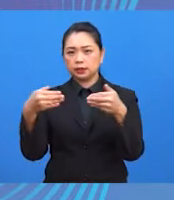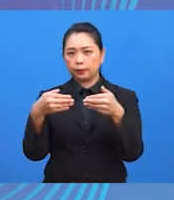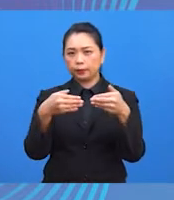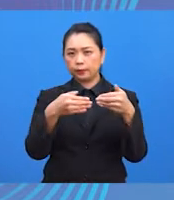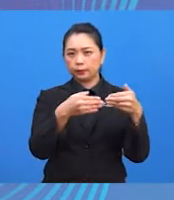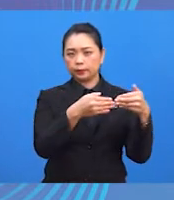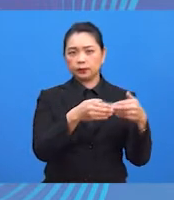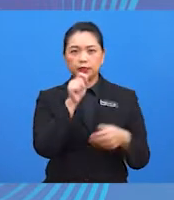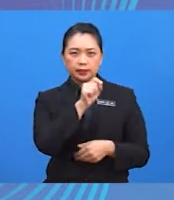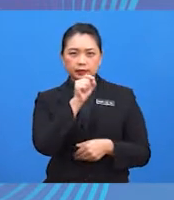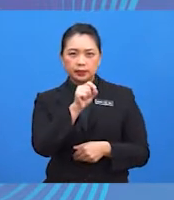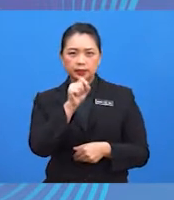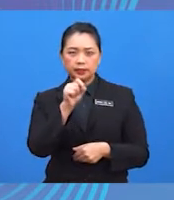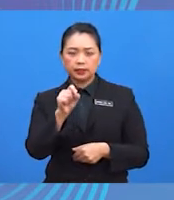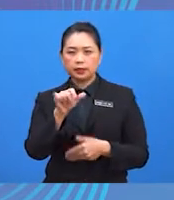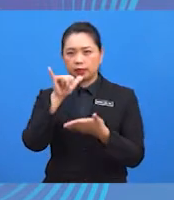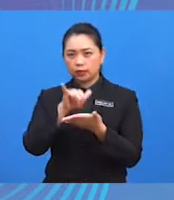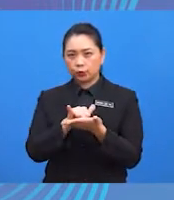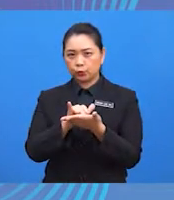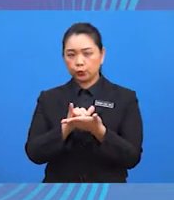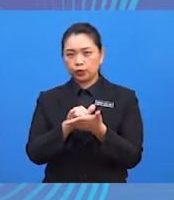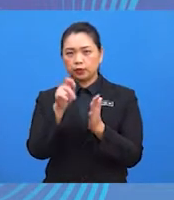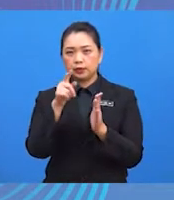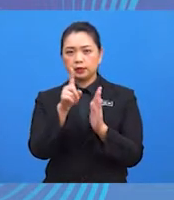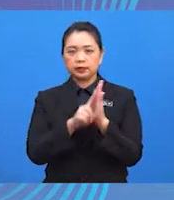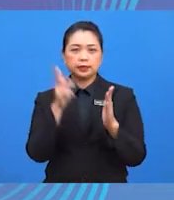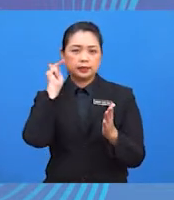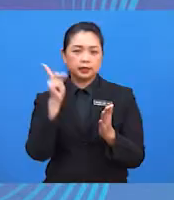dikenali sebagai anchor point.